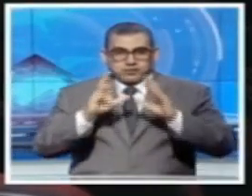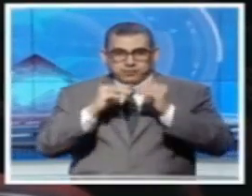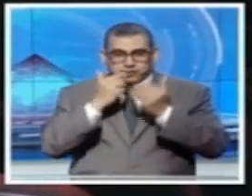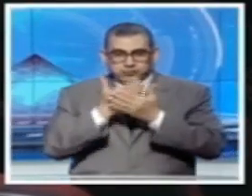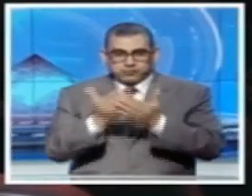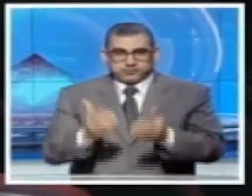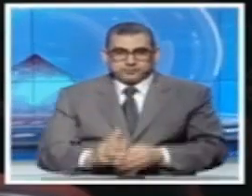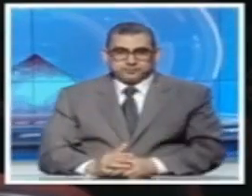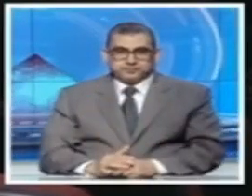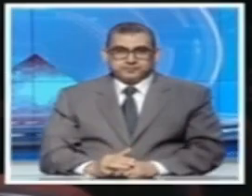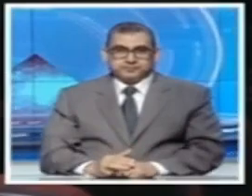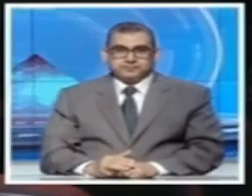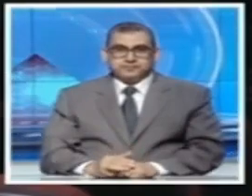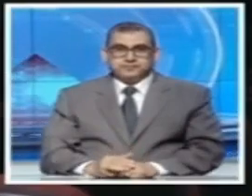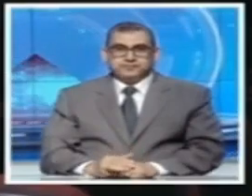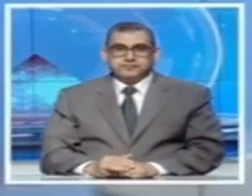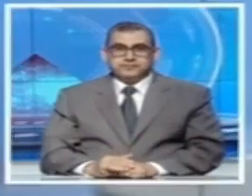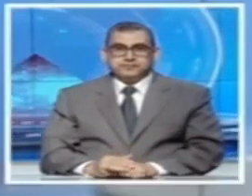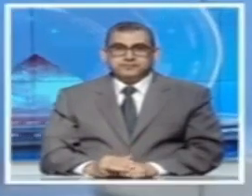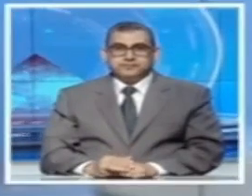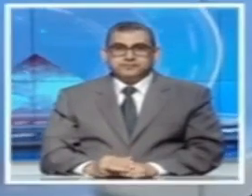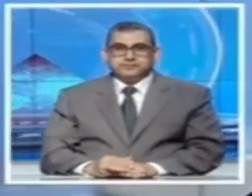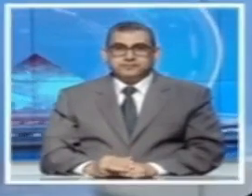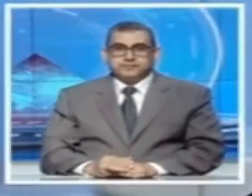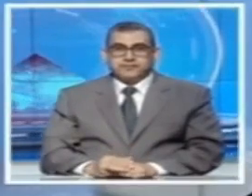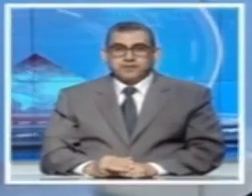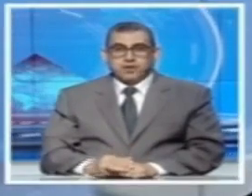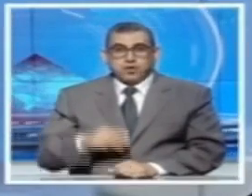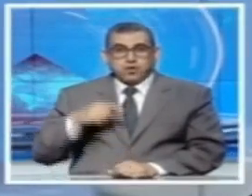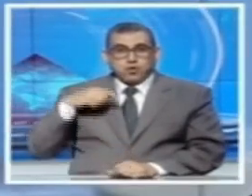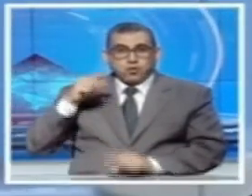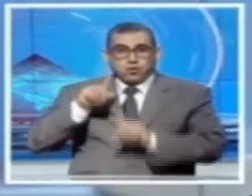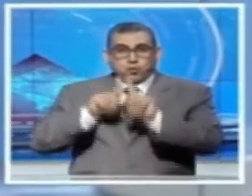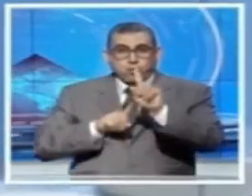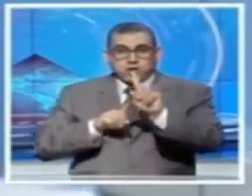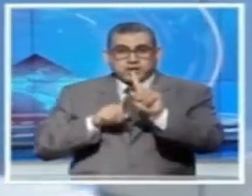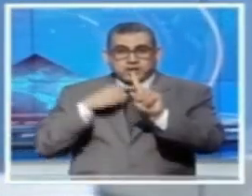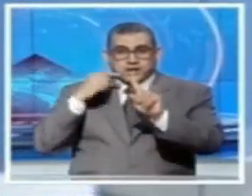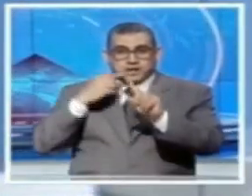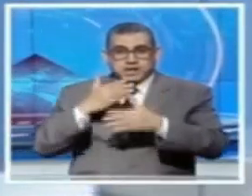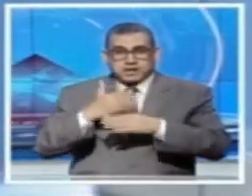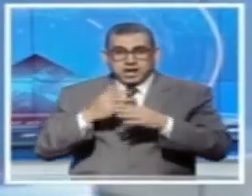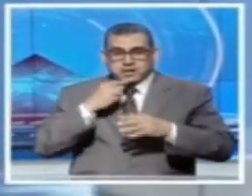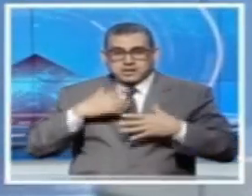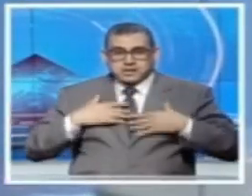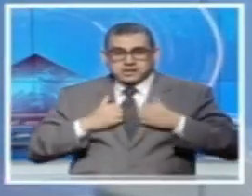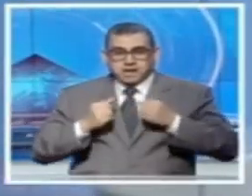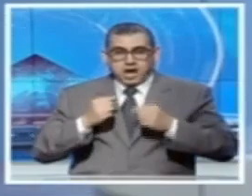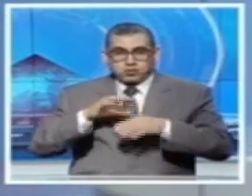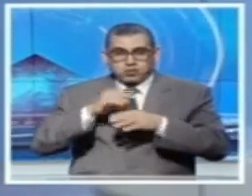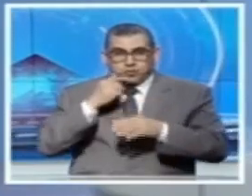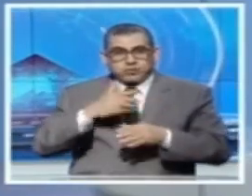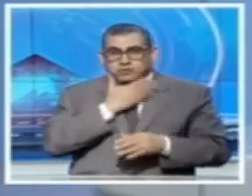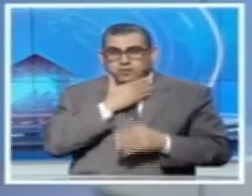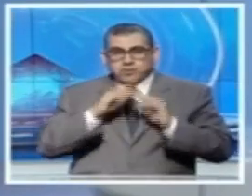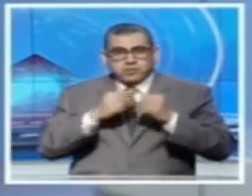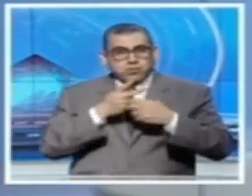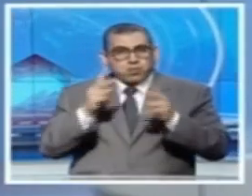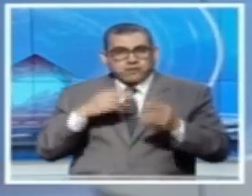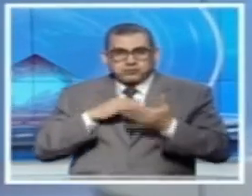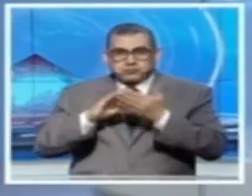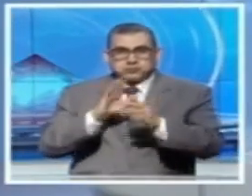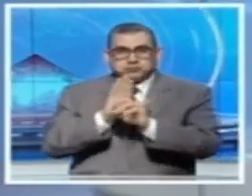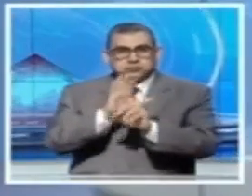حلمي، التلفزيون المصري. أعرب الدكتور خالد عبد الغفار وزير الصحة والسكان عن استعداد مصر لتقديم أوجه